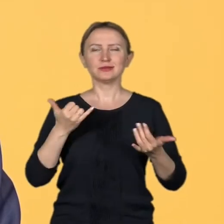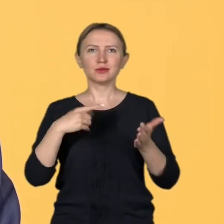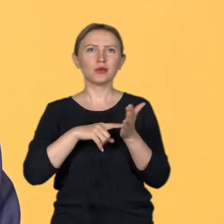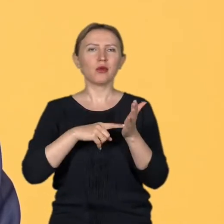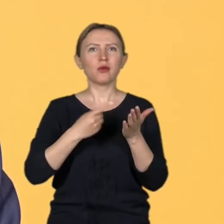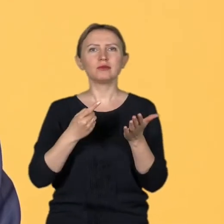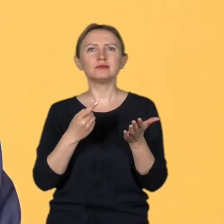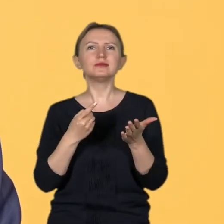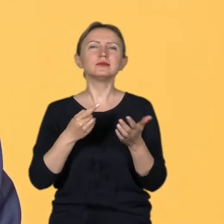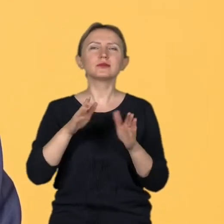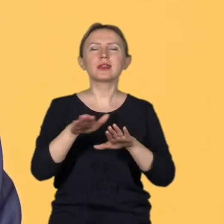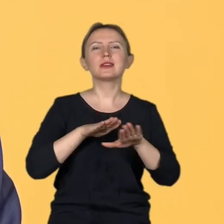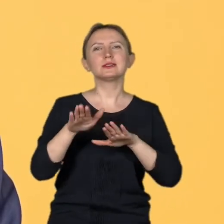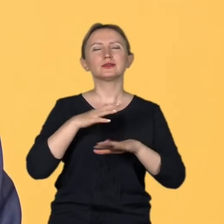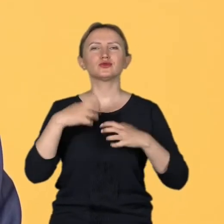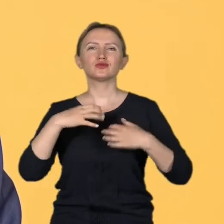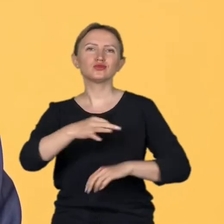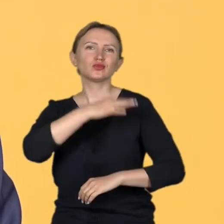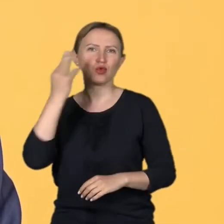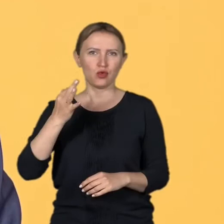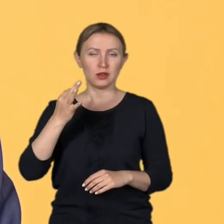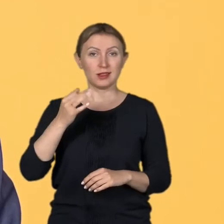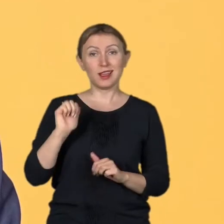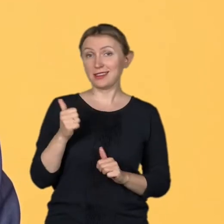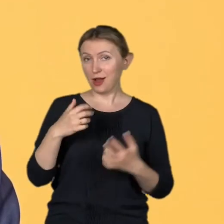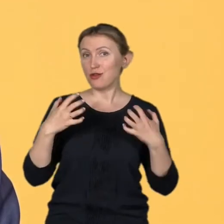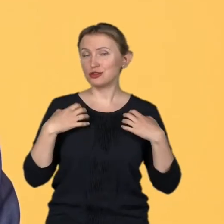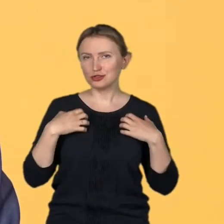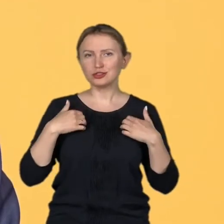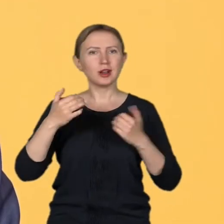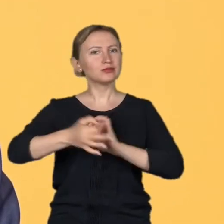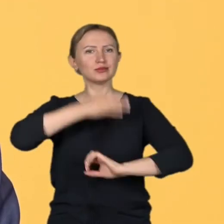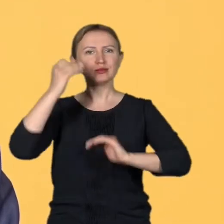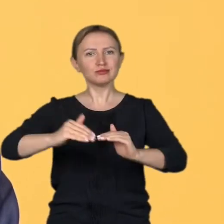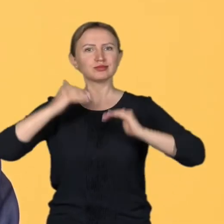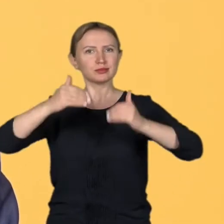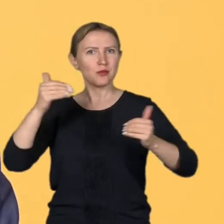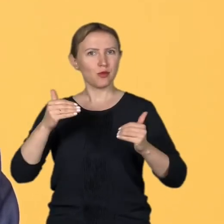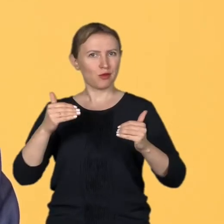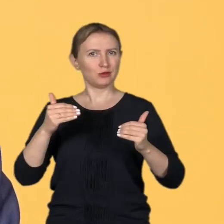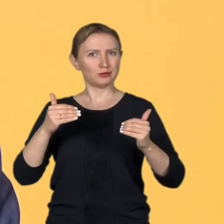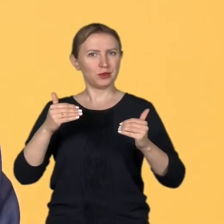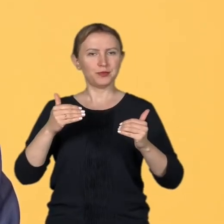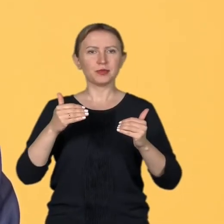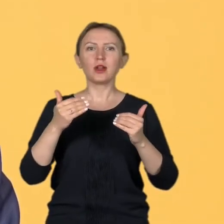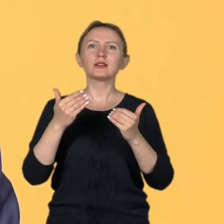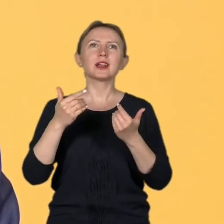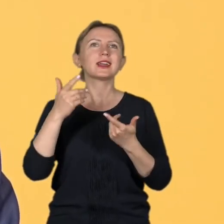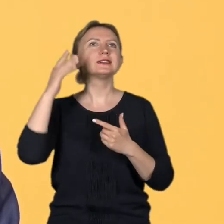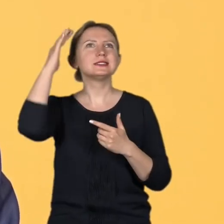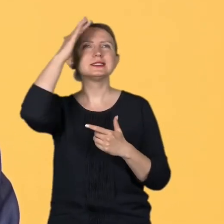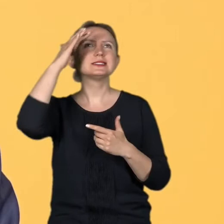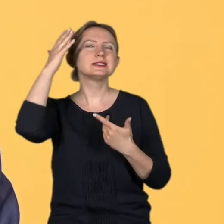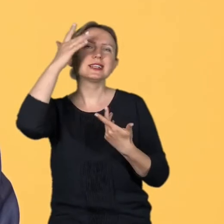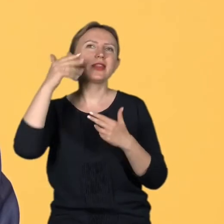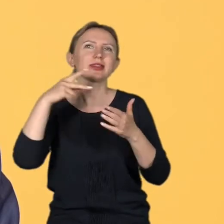gdzie żyje się o wiele lepiej, gdzie jakość życia może być znacznie lepsza. Spełniając, nie wiem, swój sen w dużym mieście